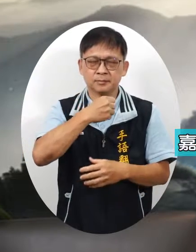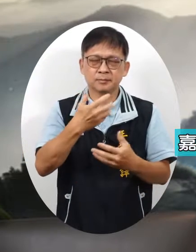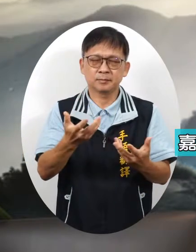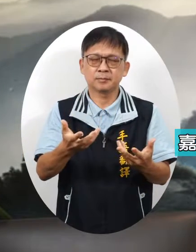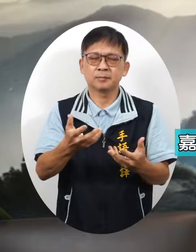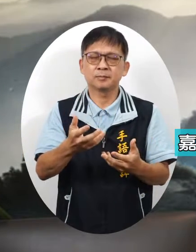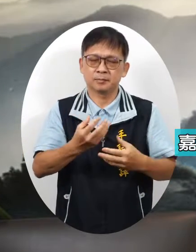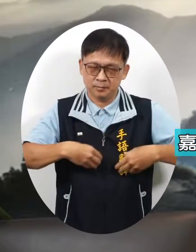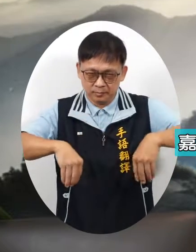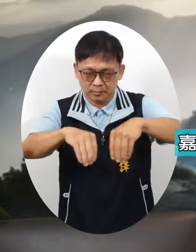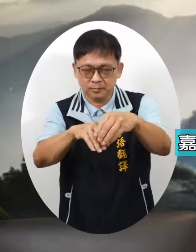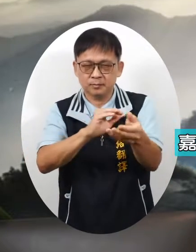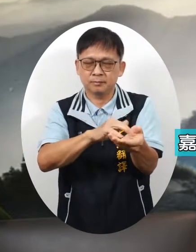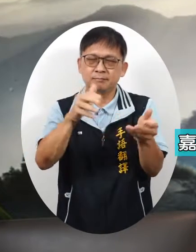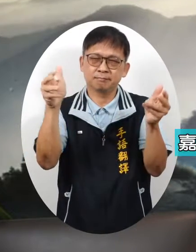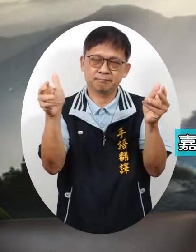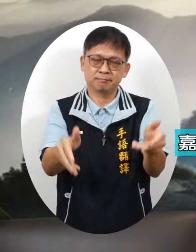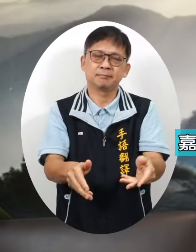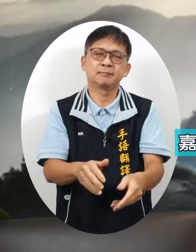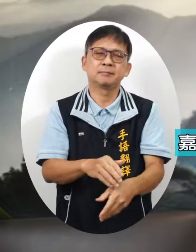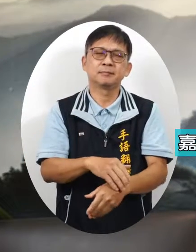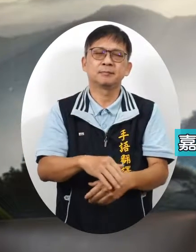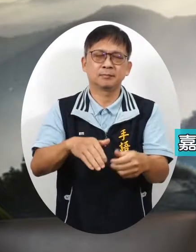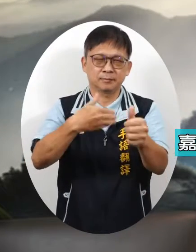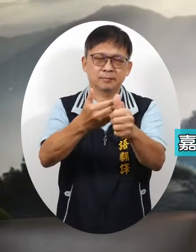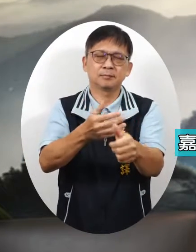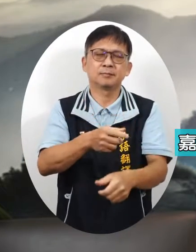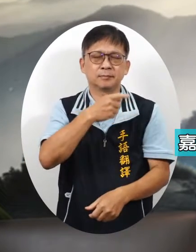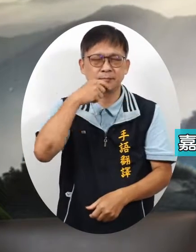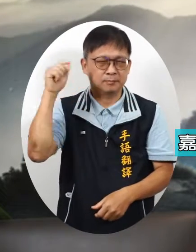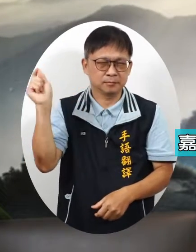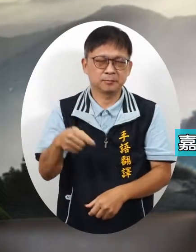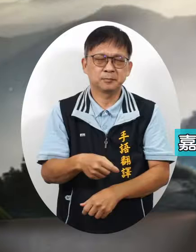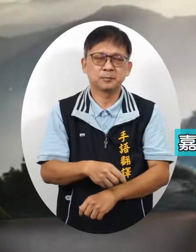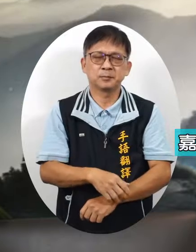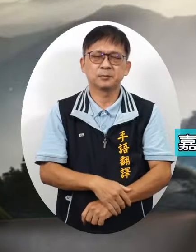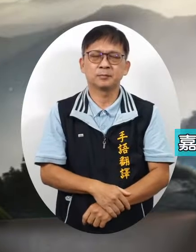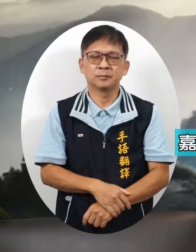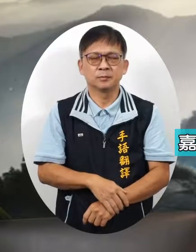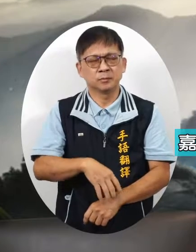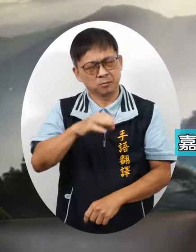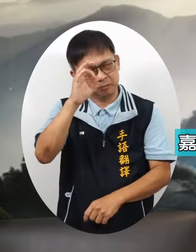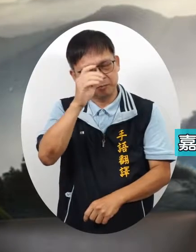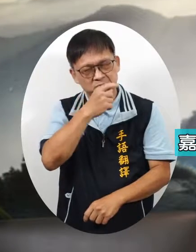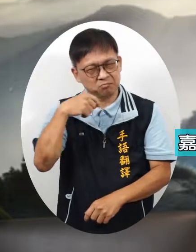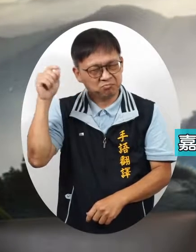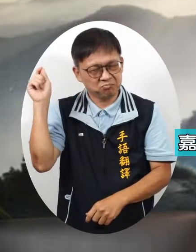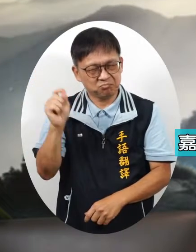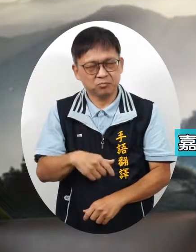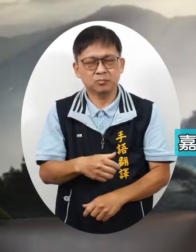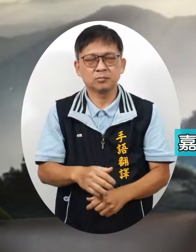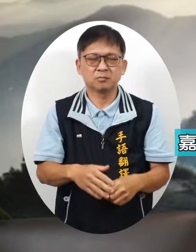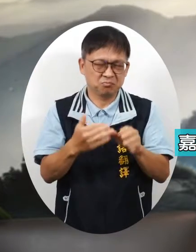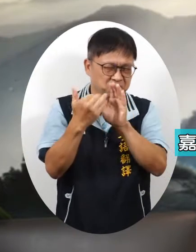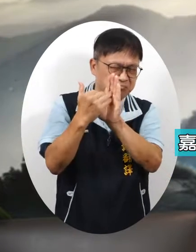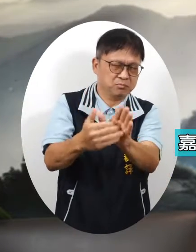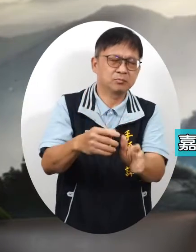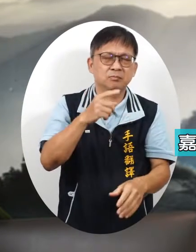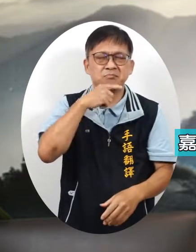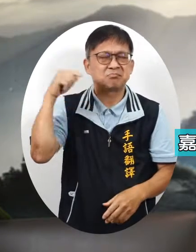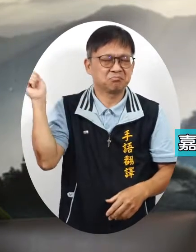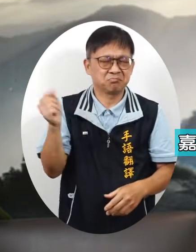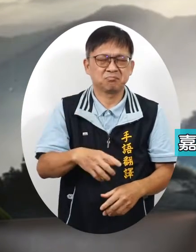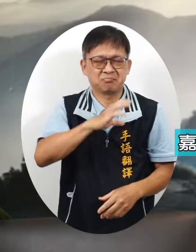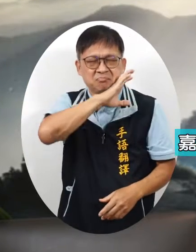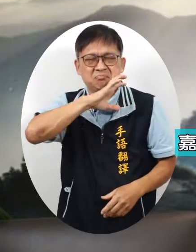惜。台湾在此战役中也提供医疗物资等资源给乌克兰，我们